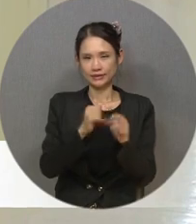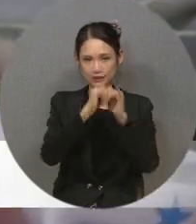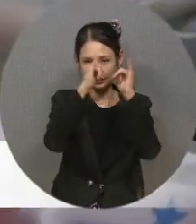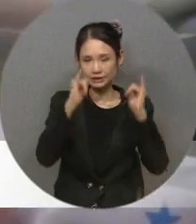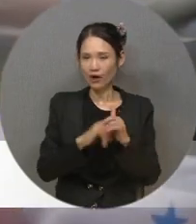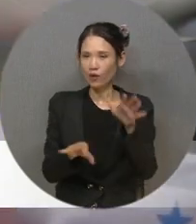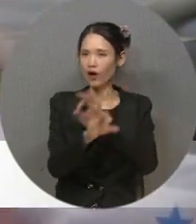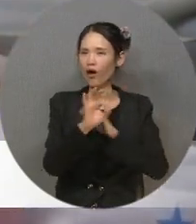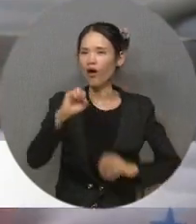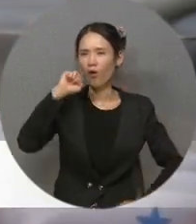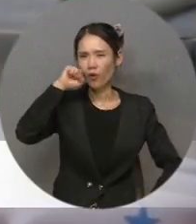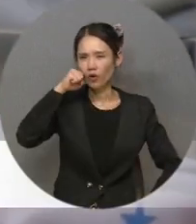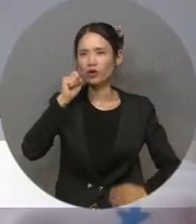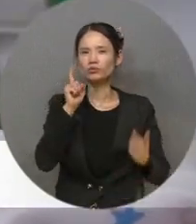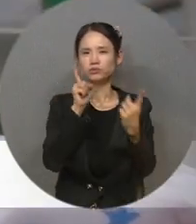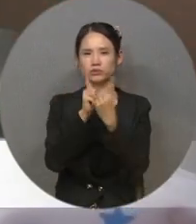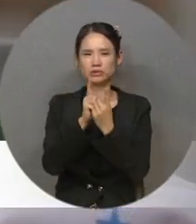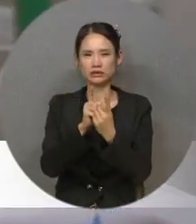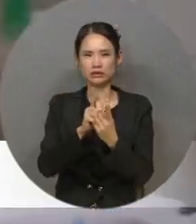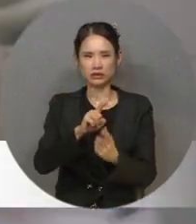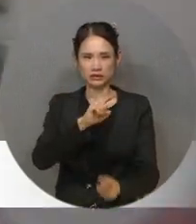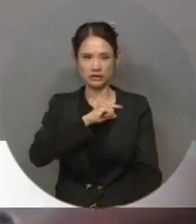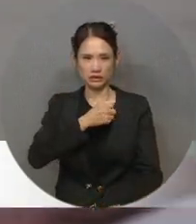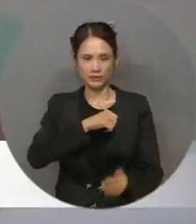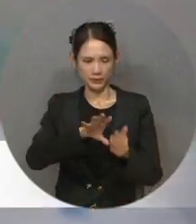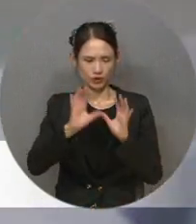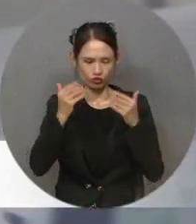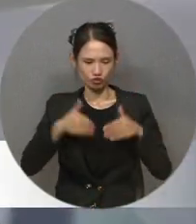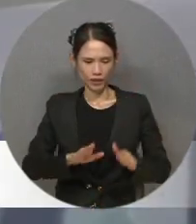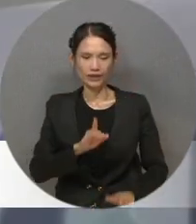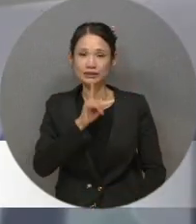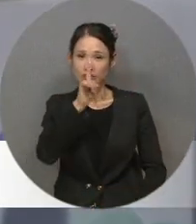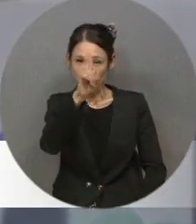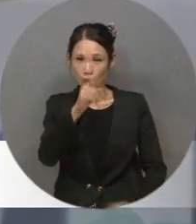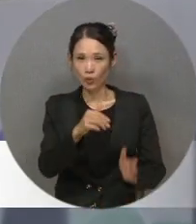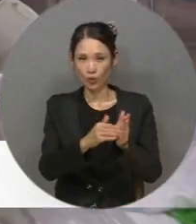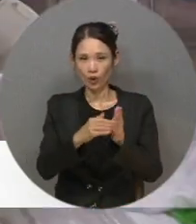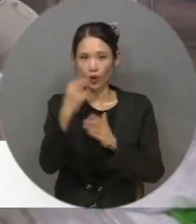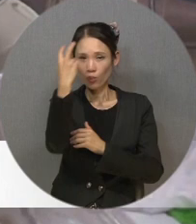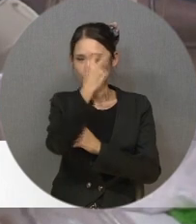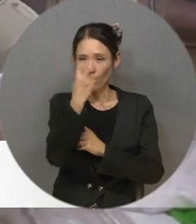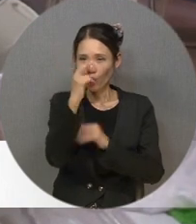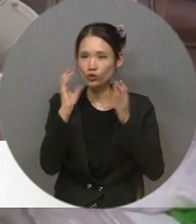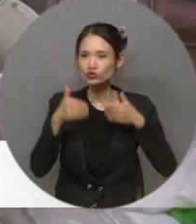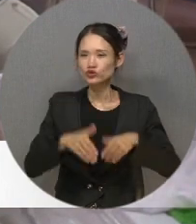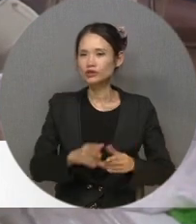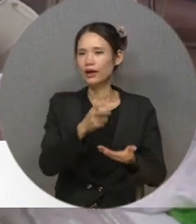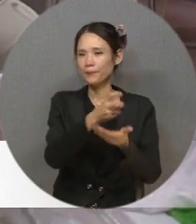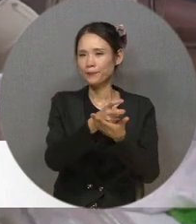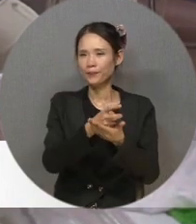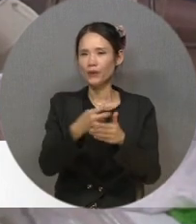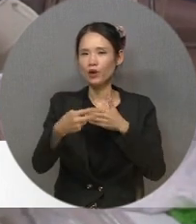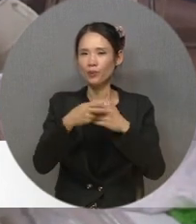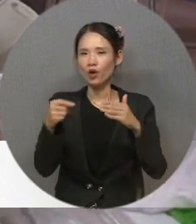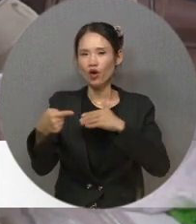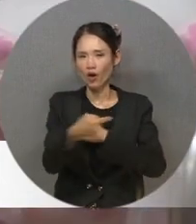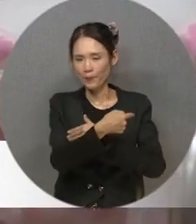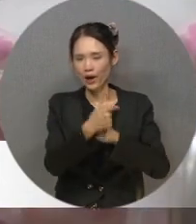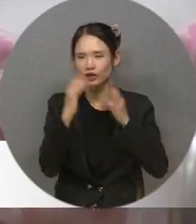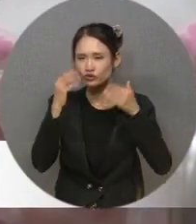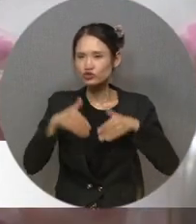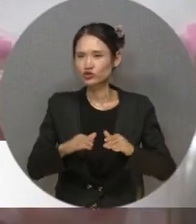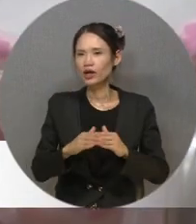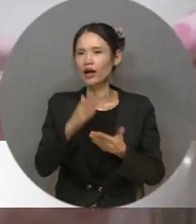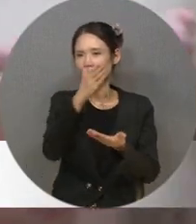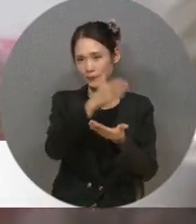위기 임산부가 익명으로 출산하고 출생 신고를 할수 있는 보호출산제는 병원 밖 출산의 사각지대를 줄이기